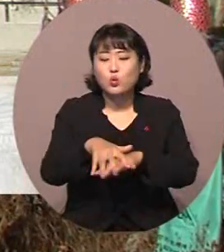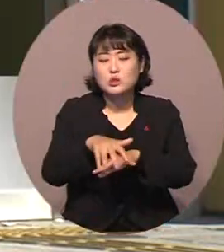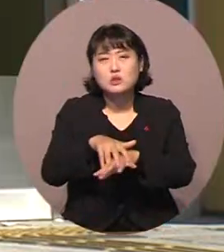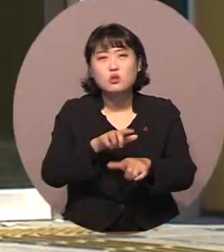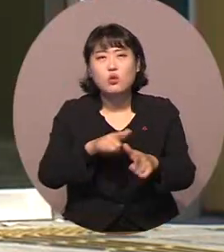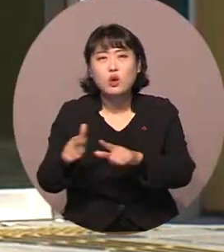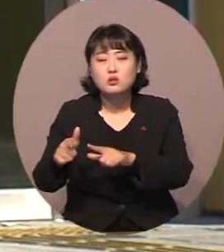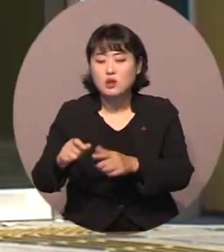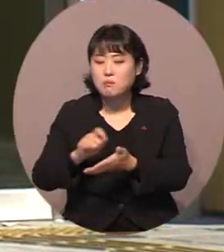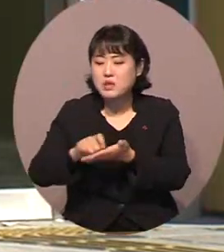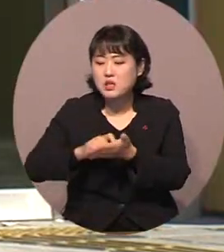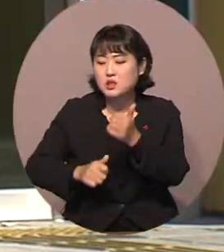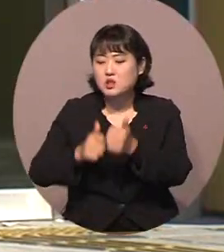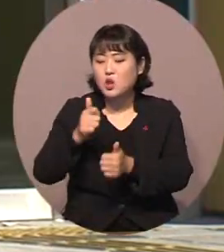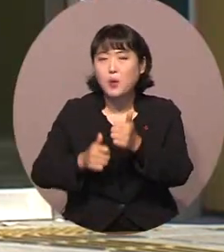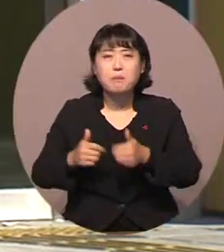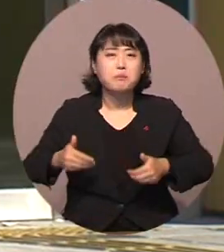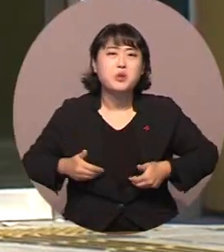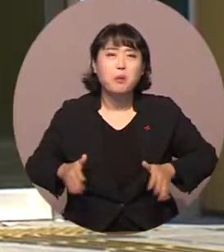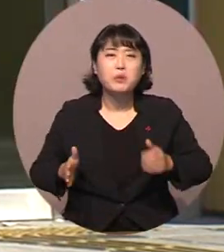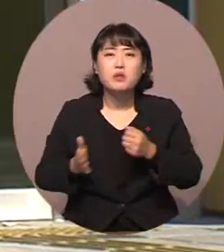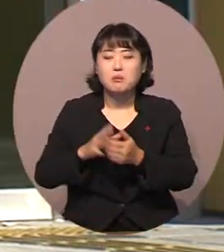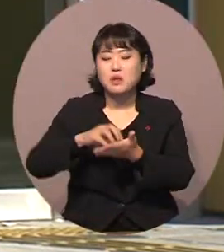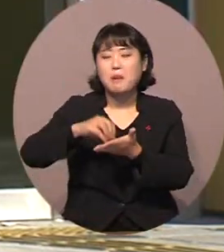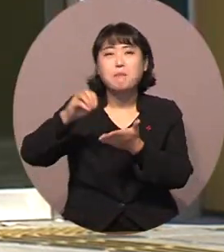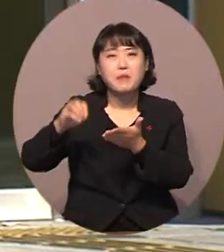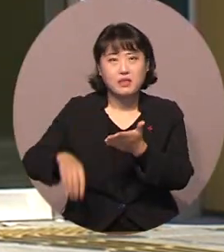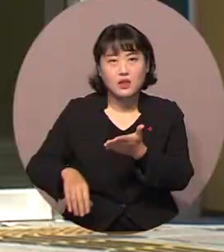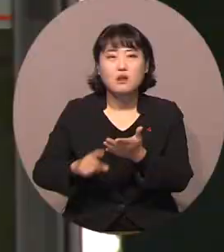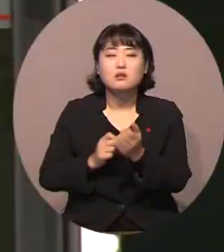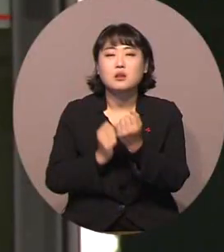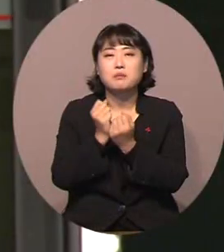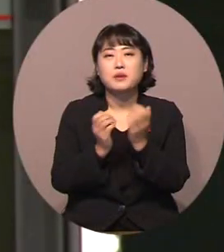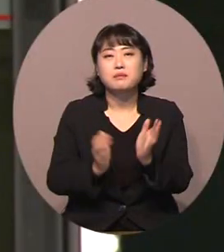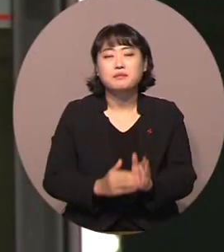덕목에 필기 시험은 필요 없었다고 판단했다 해명했습니다